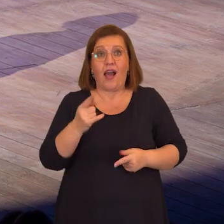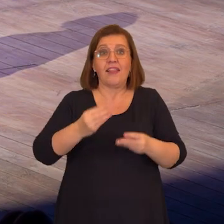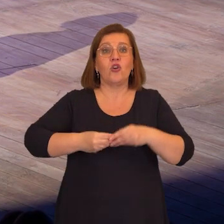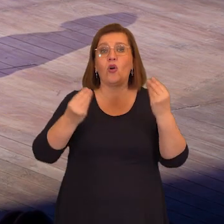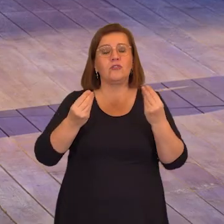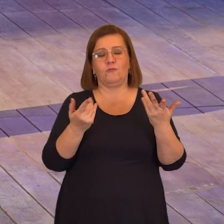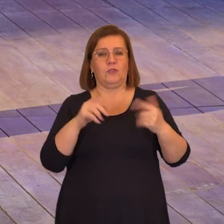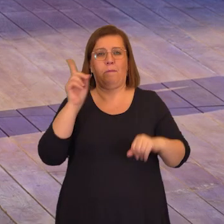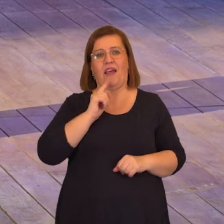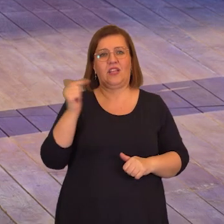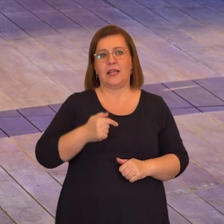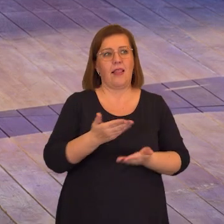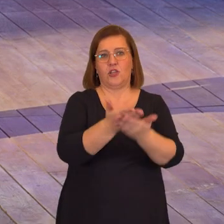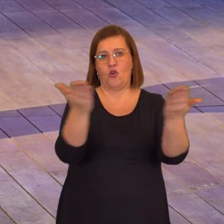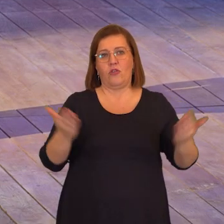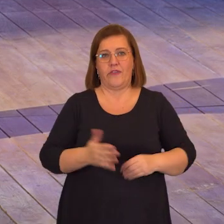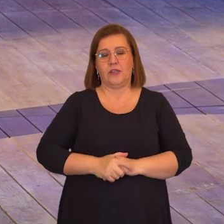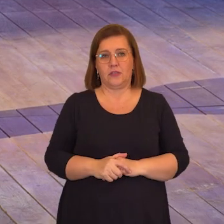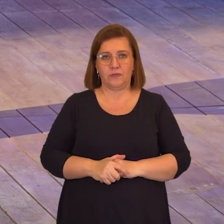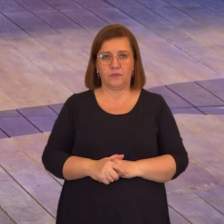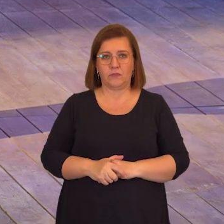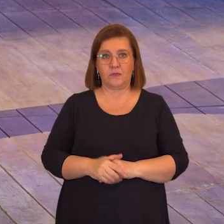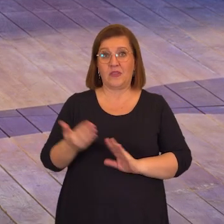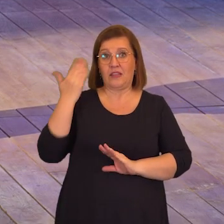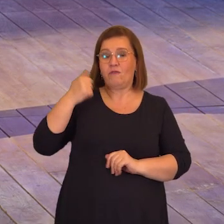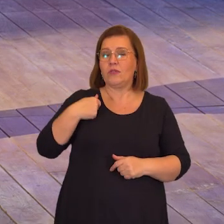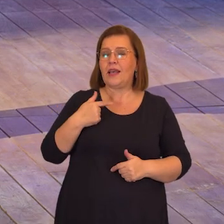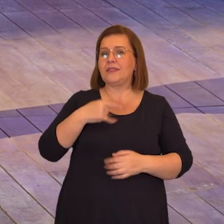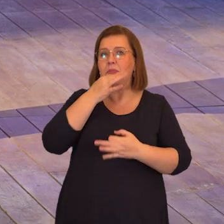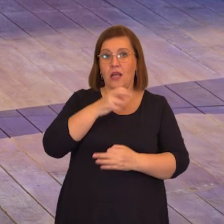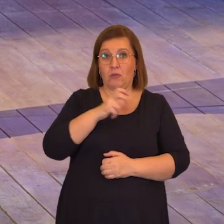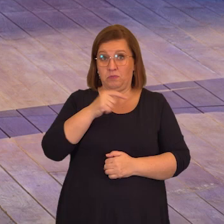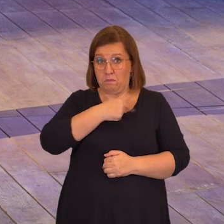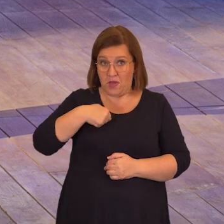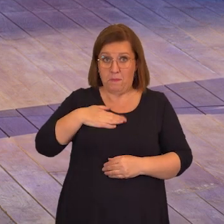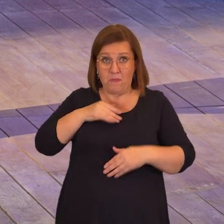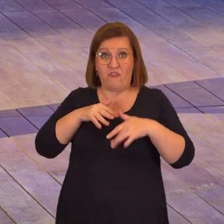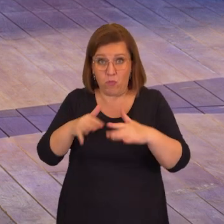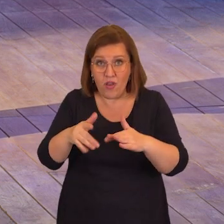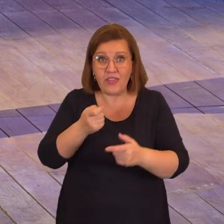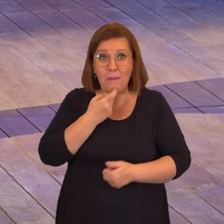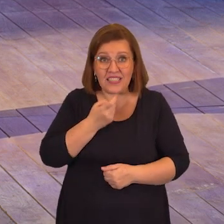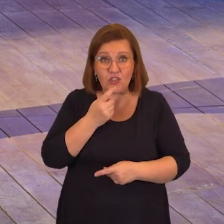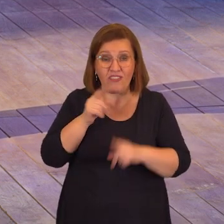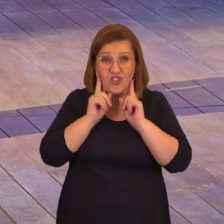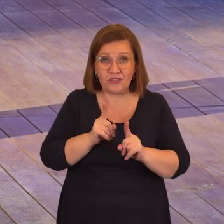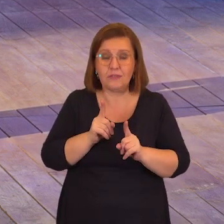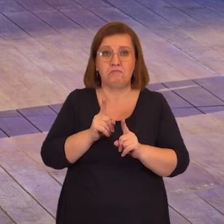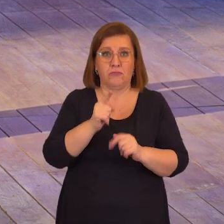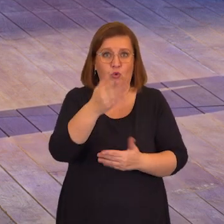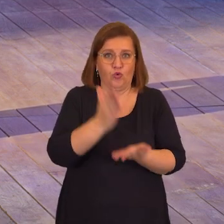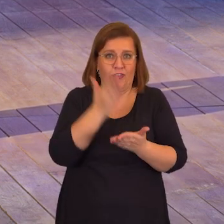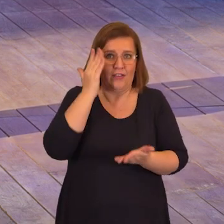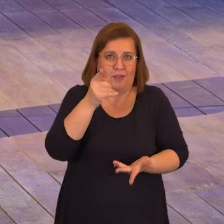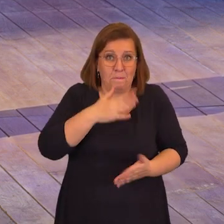z was. Niedawno was zapytałam, czy mamy wpływ na plastikową rzeczywistość. I już wiecie, że mamy. Wiecie